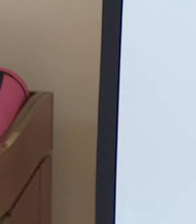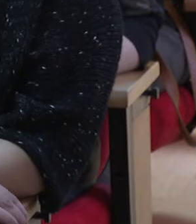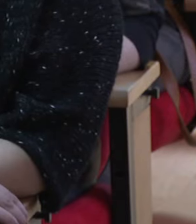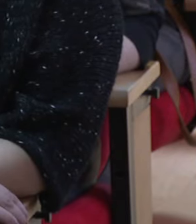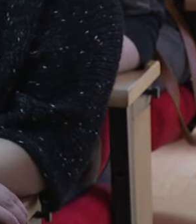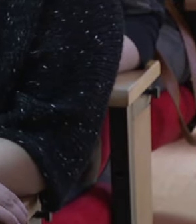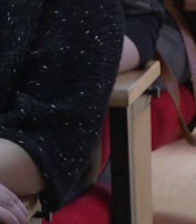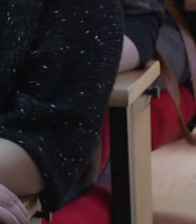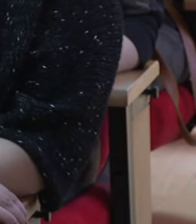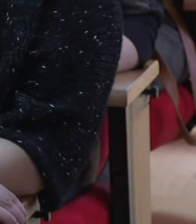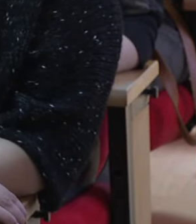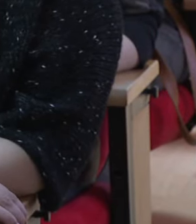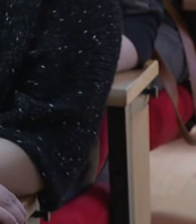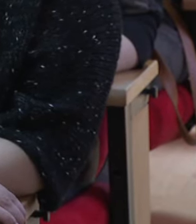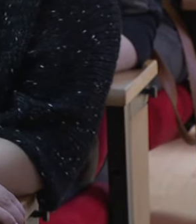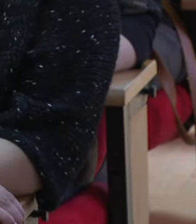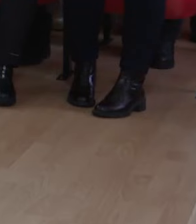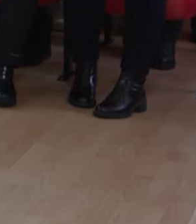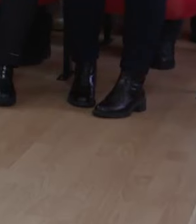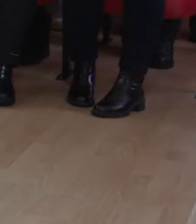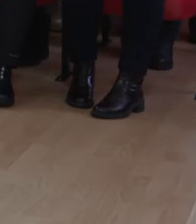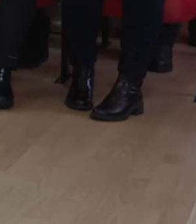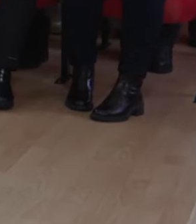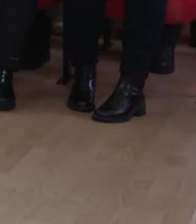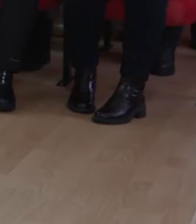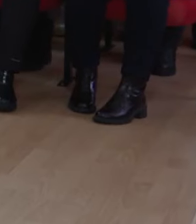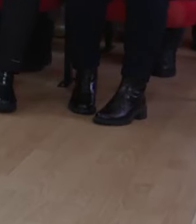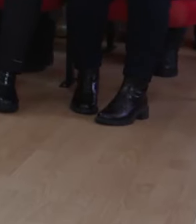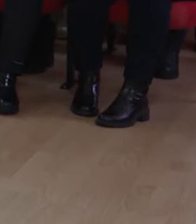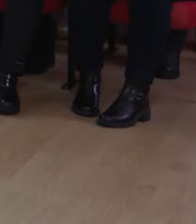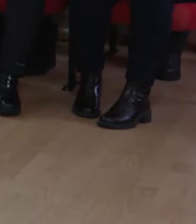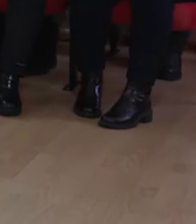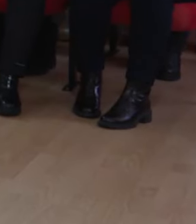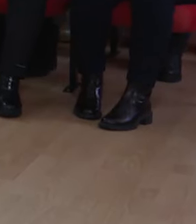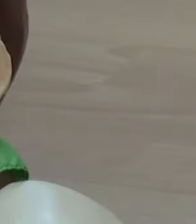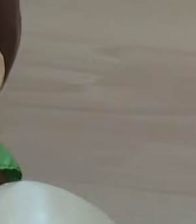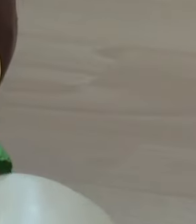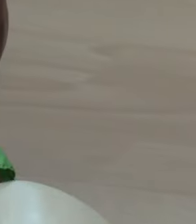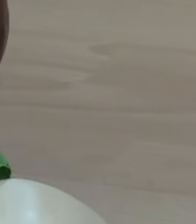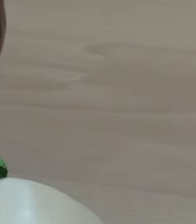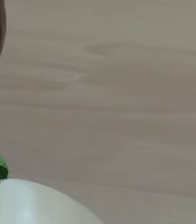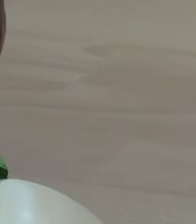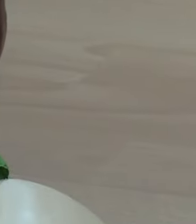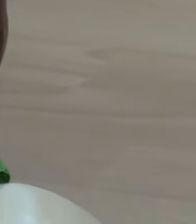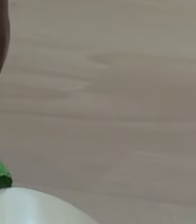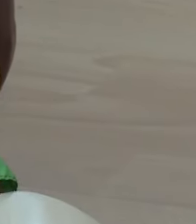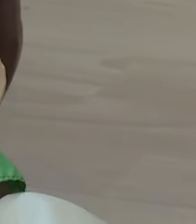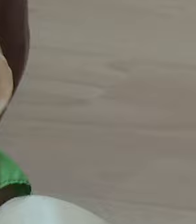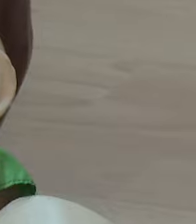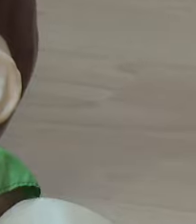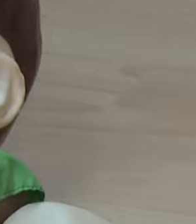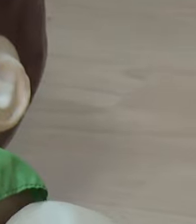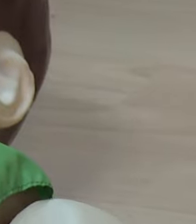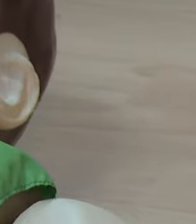всегда получается эвакуационной бригаде, бригаде скорой помощи подобраться к этому месту. Здесь важно, чтобы обычный